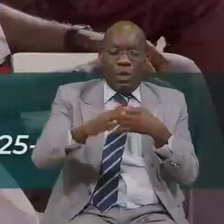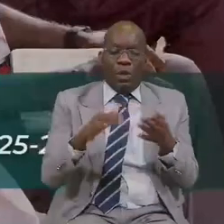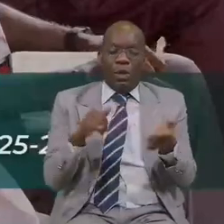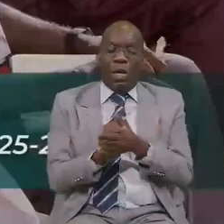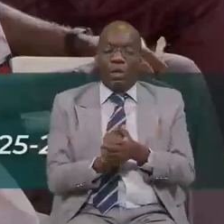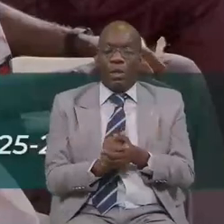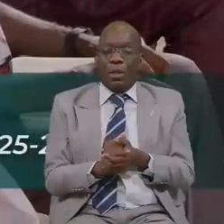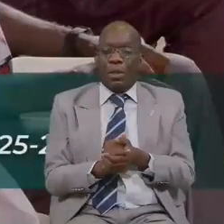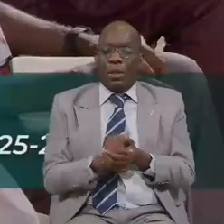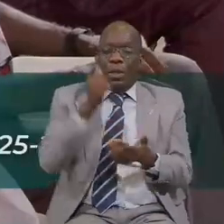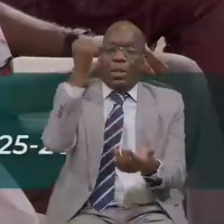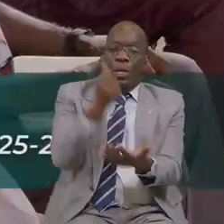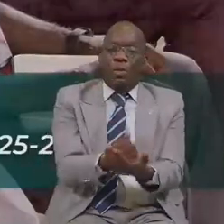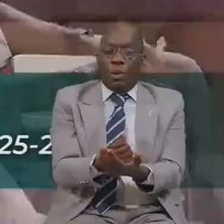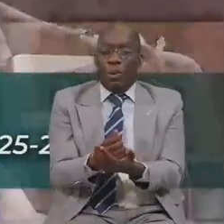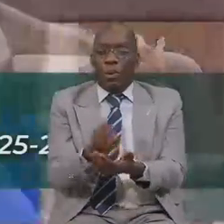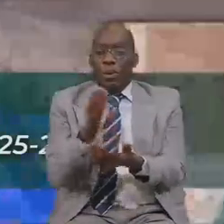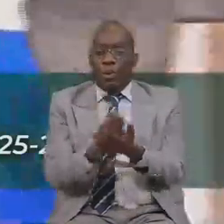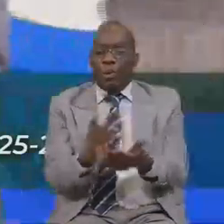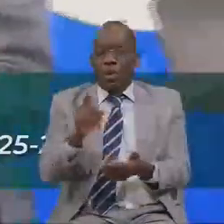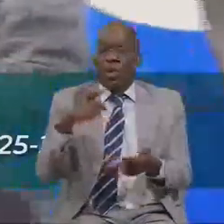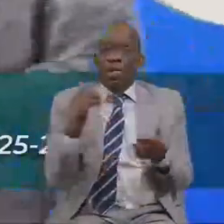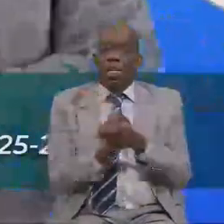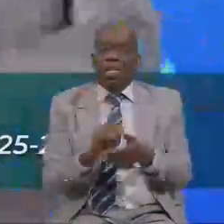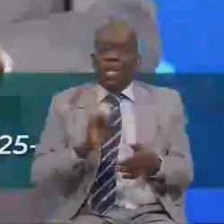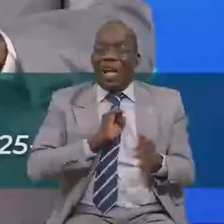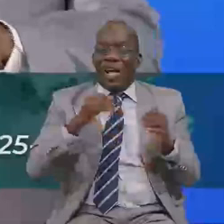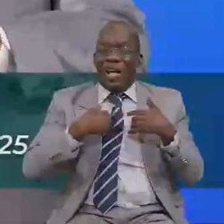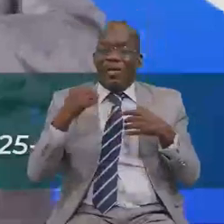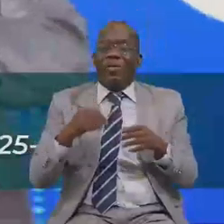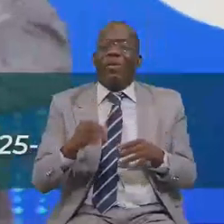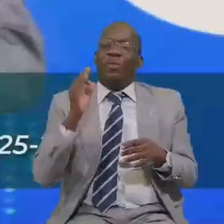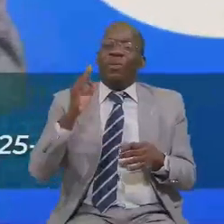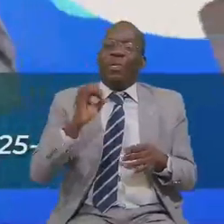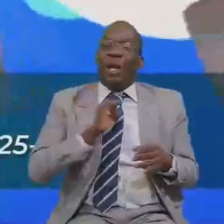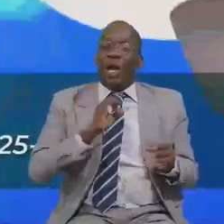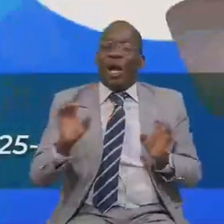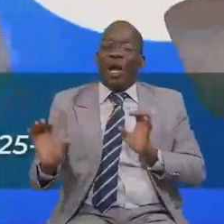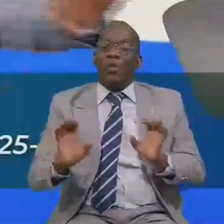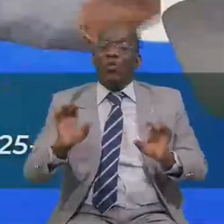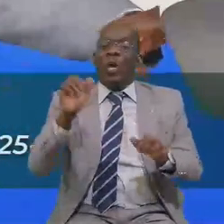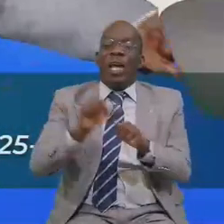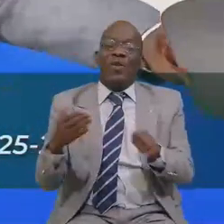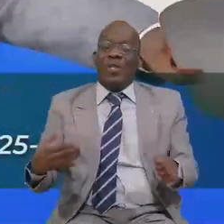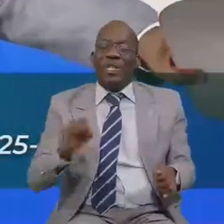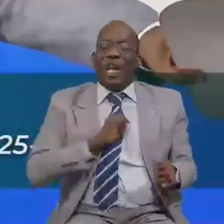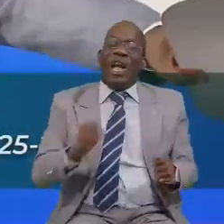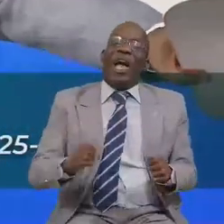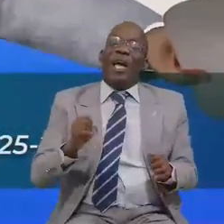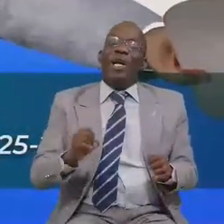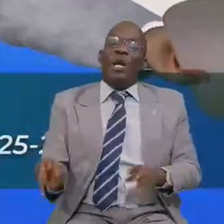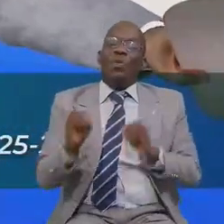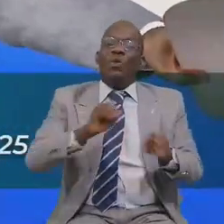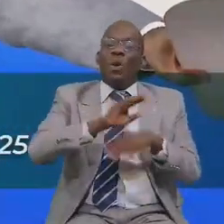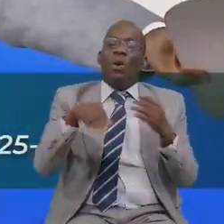Quelqu'un dit, ah, vraiment, j'ai prêché, j'ai tout fait, j'ai mis toutes mes ressources, tout ce que j'avais, j'ai mis